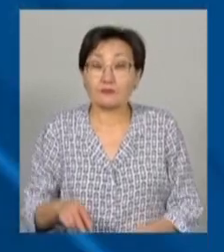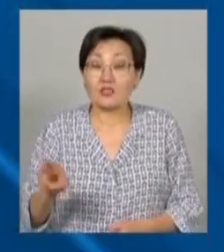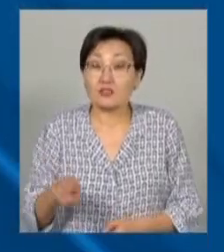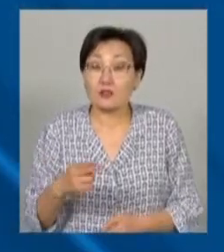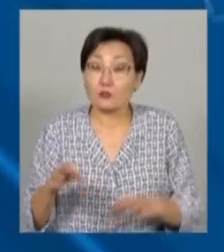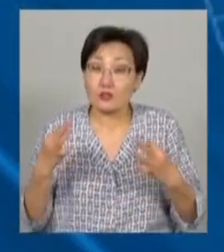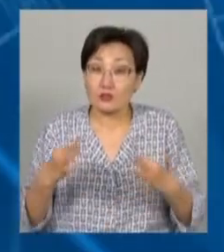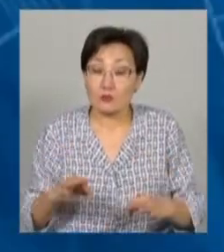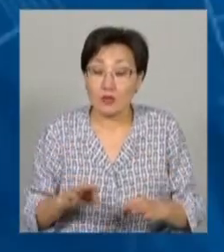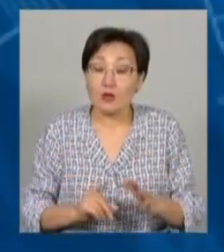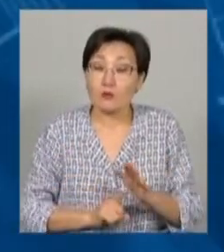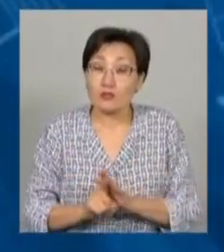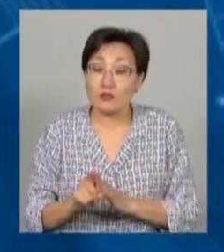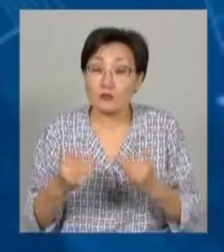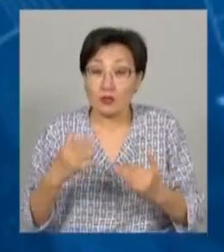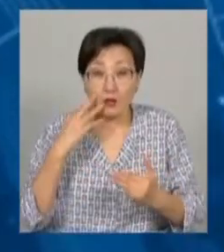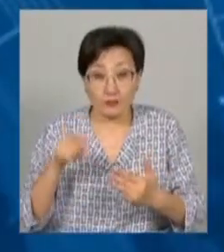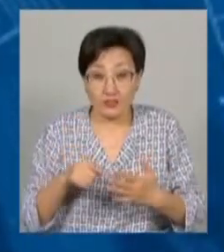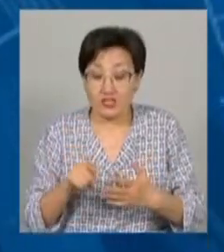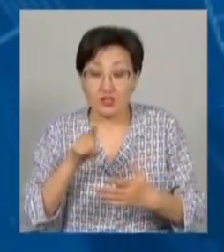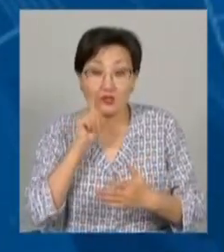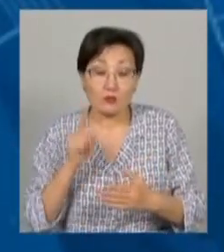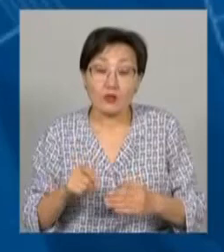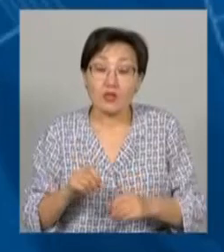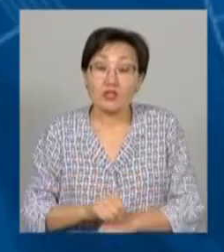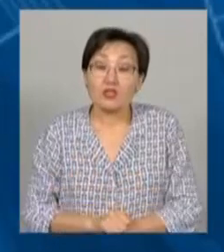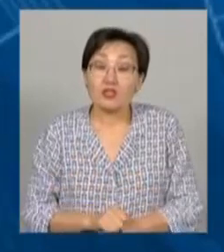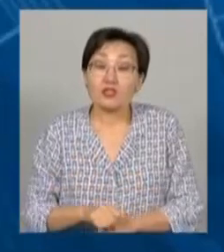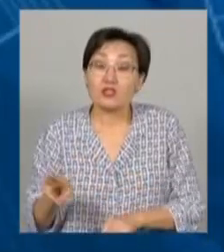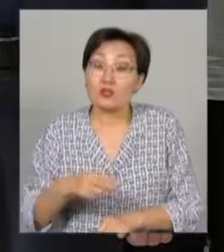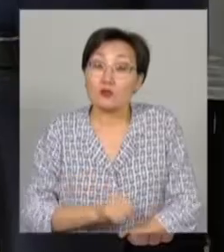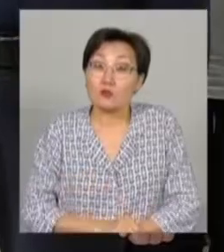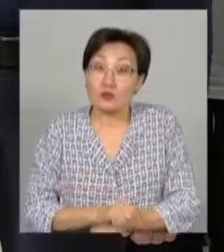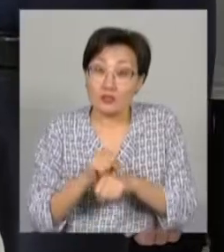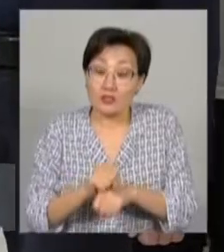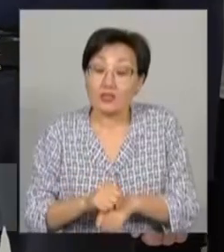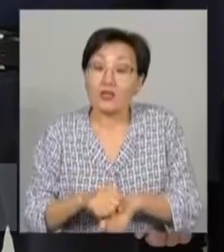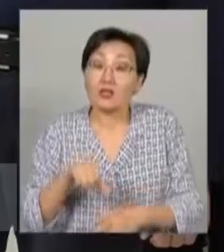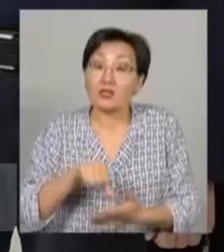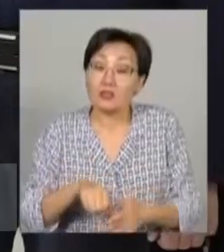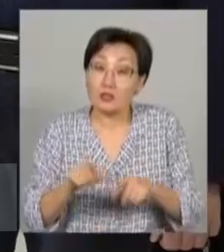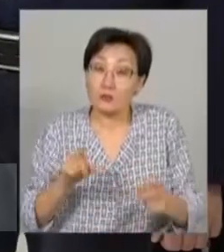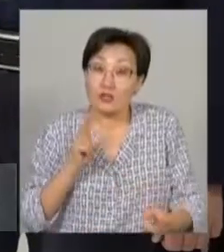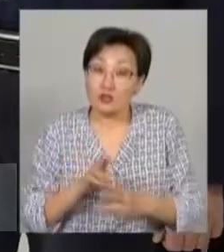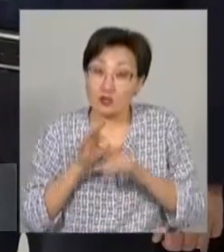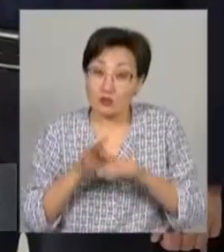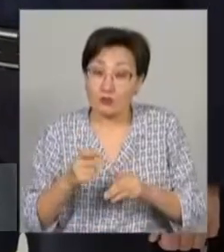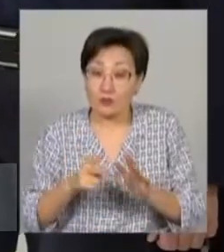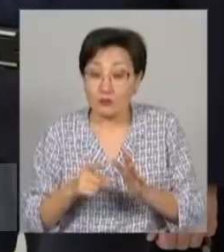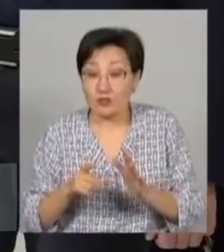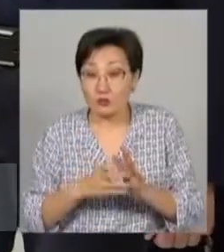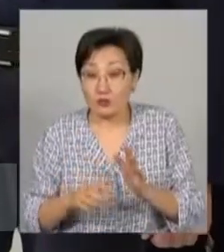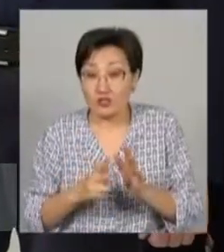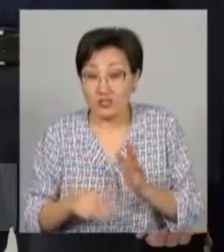Желтоқсан тәуелсіздік бастауы. Бүгін Алматыда жастар желтоқсаншылармен кездесу кешін өткізді. Келушілер 1986